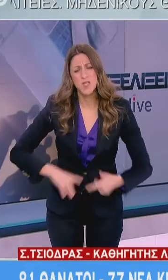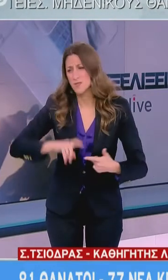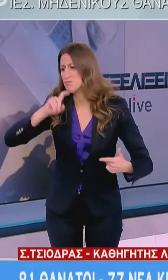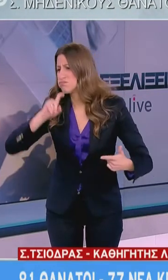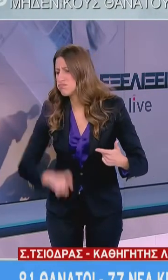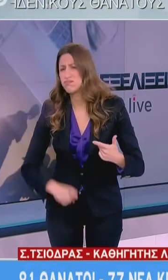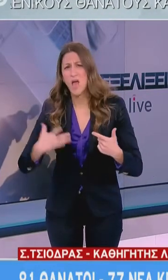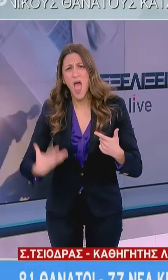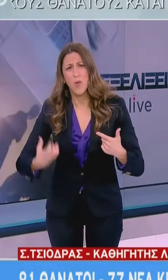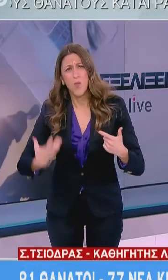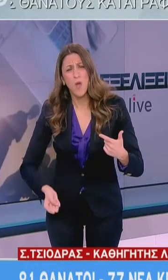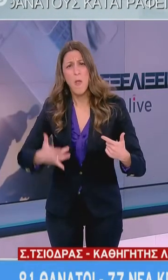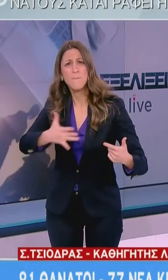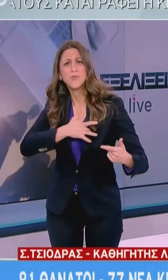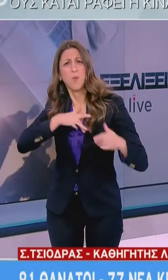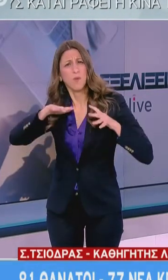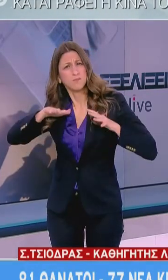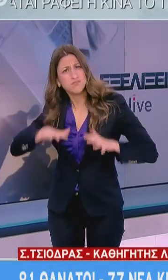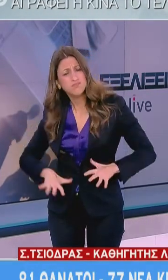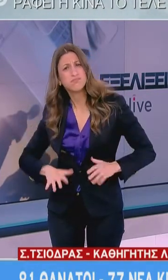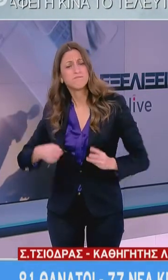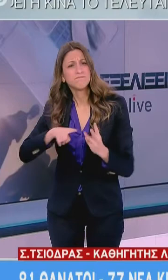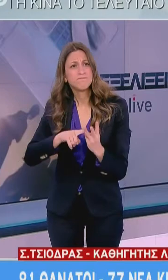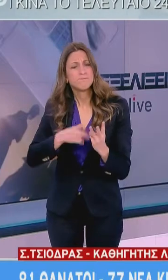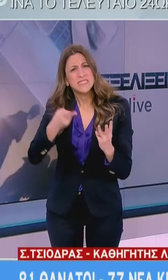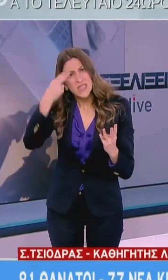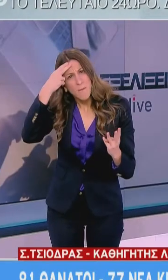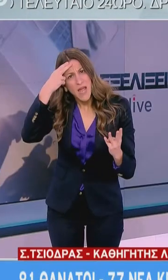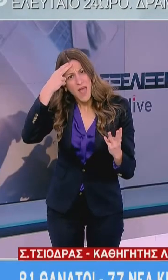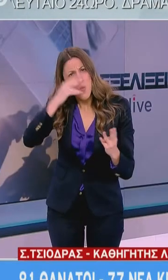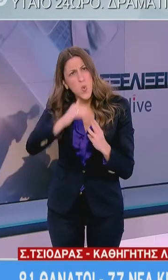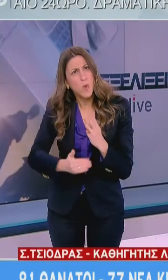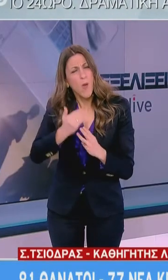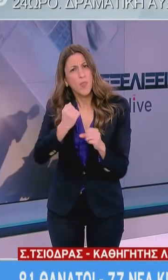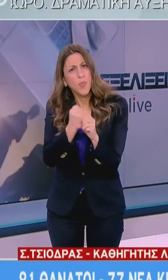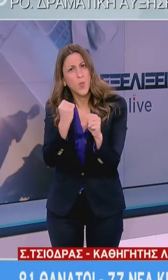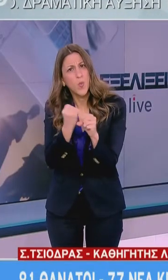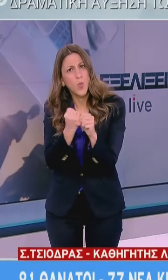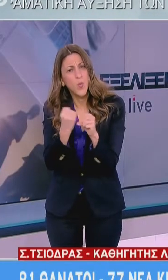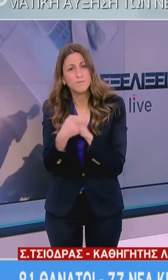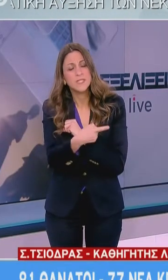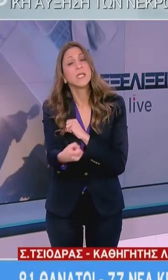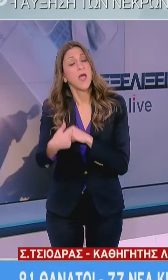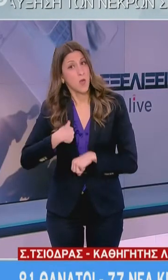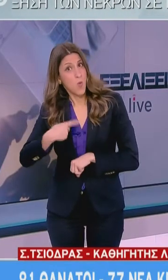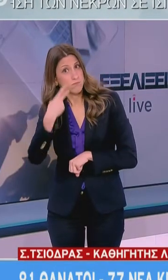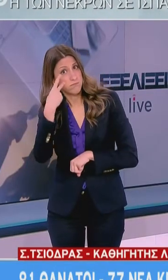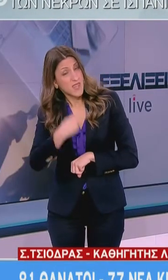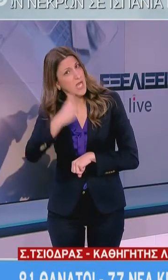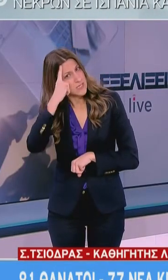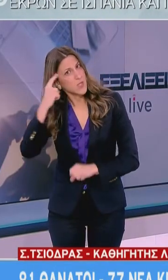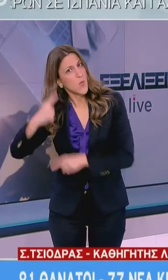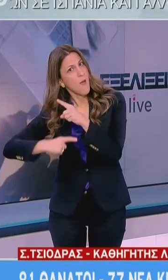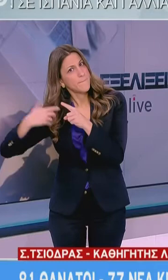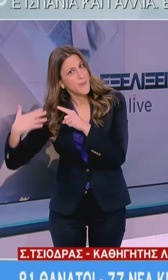επαγγελματικό burnout, ψυχολογική επιβάρυνση, στίγμα και δυστυχώς, πιστέψτε με, το έχω δει με τα μάτια μου σε